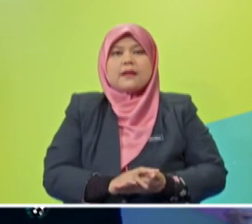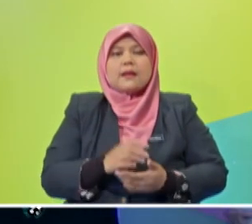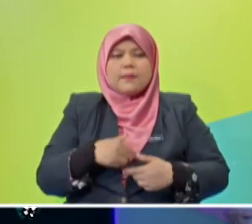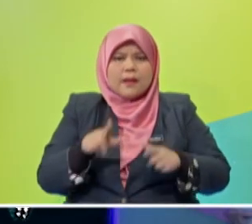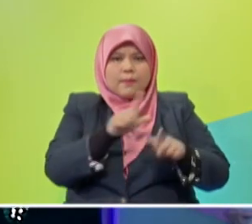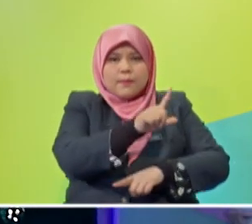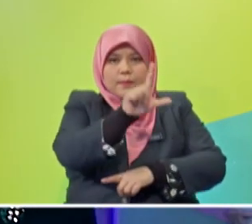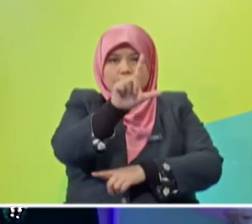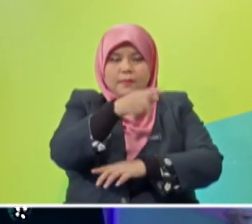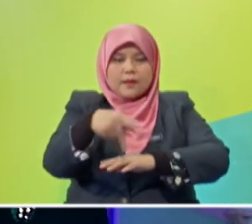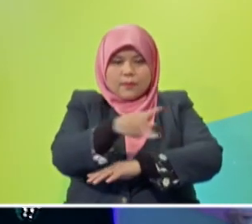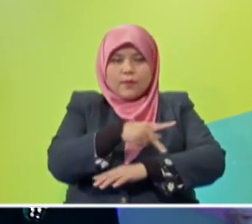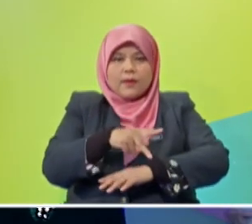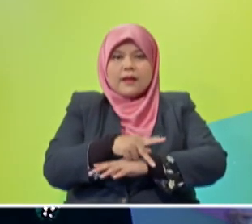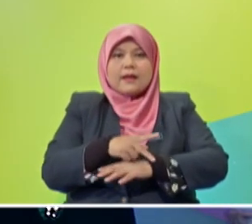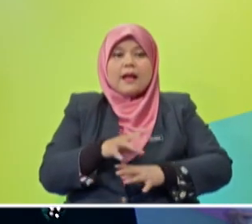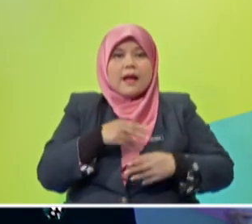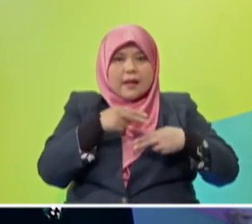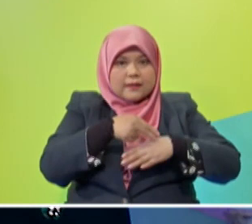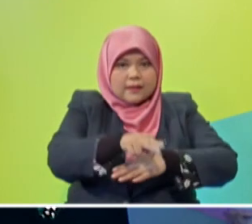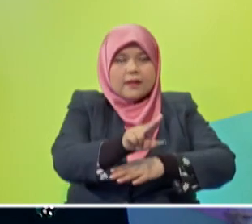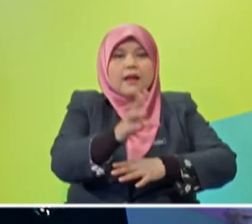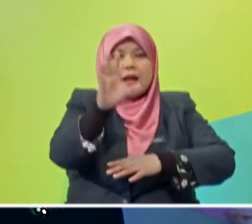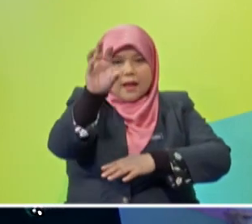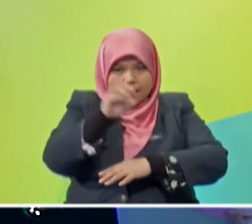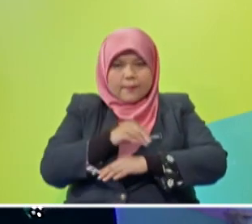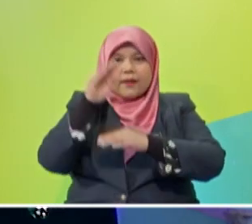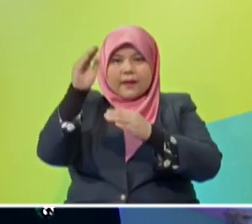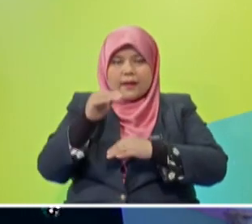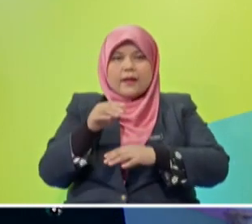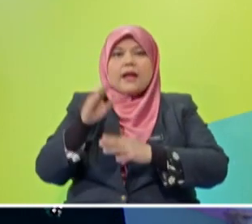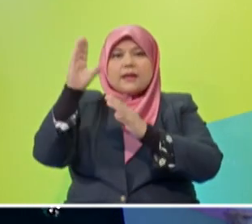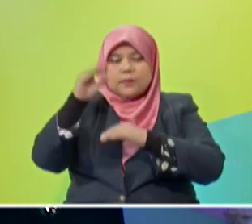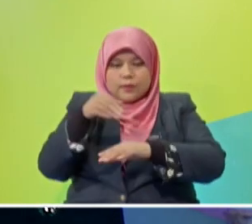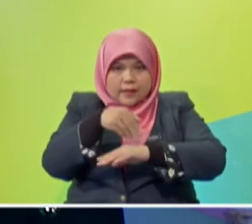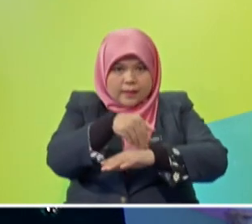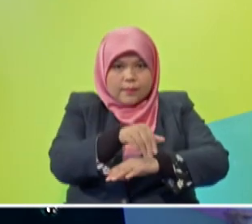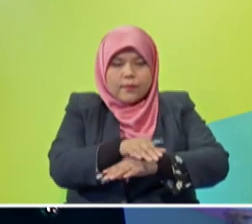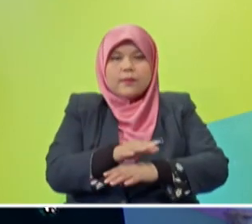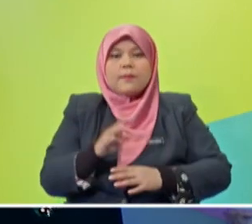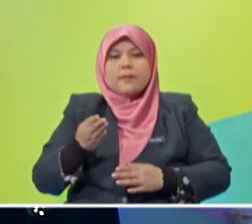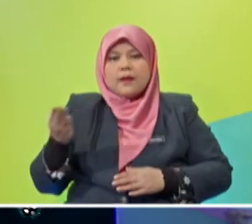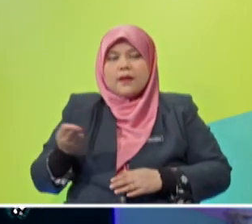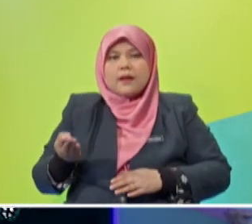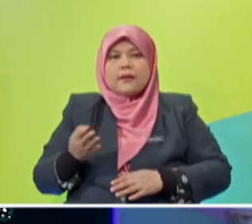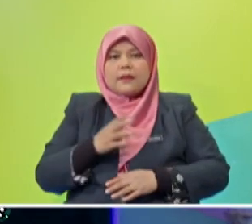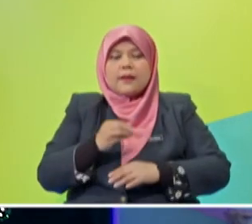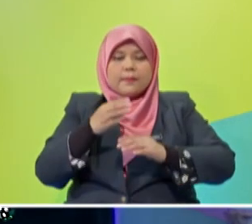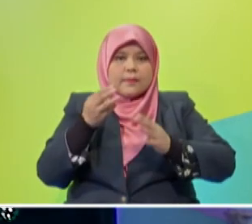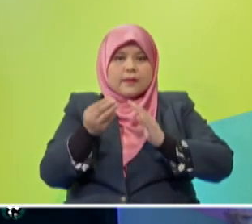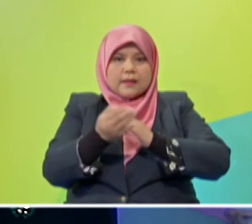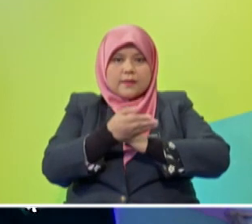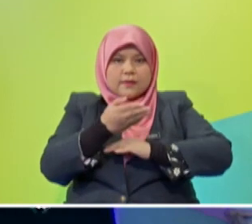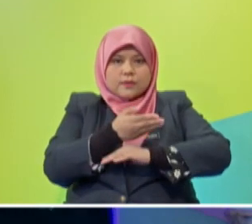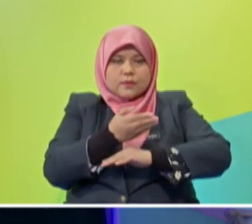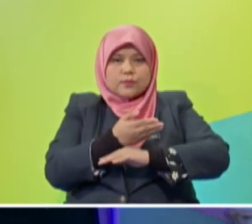hantar dan ambil barangan, ekspor dan import. Macam itulah. Okey. Okey, ini antara infrastruktur.